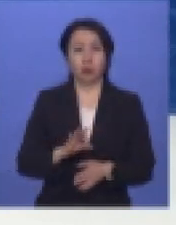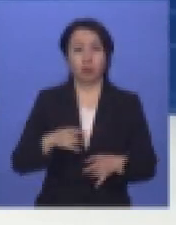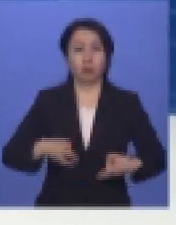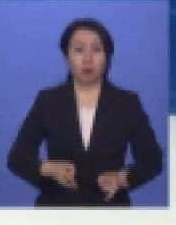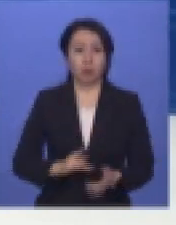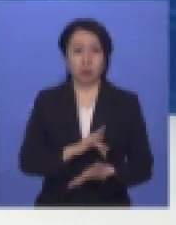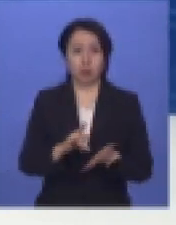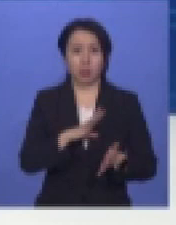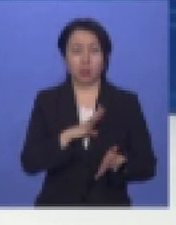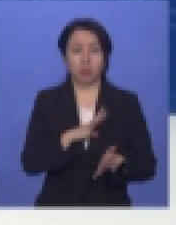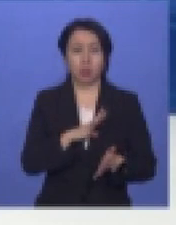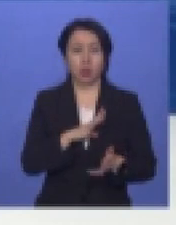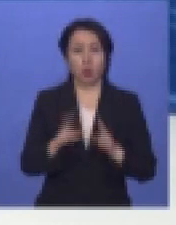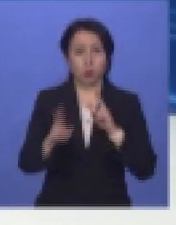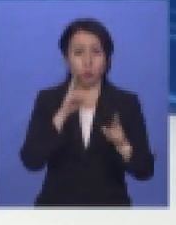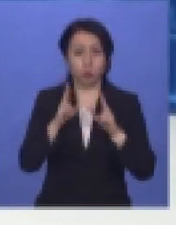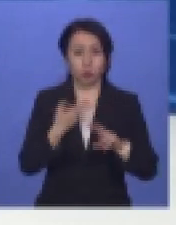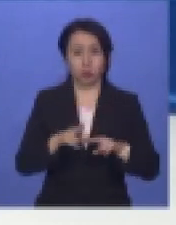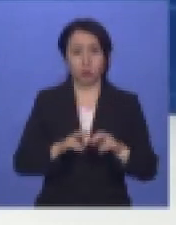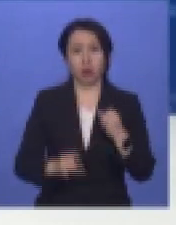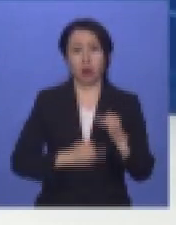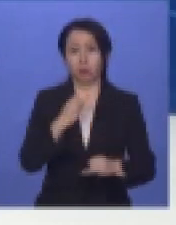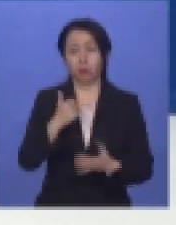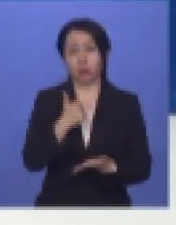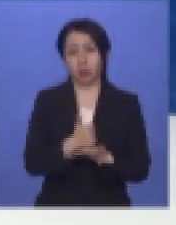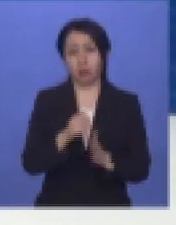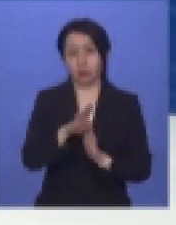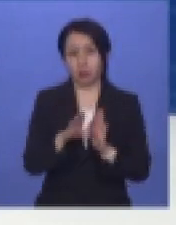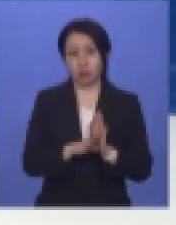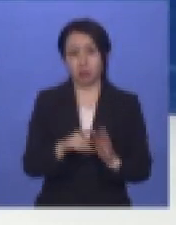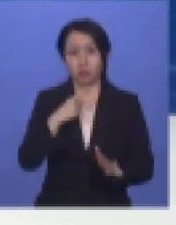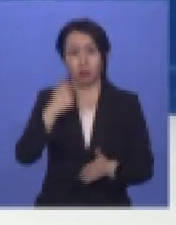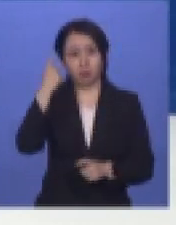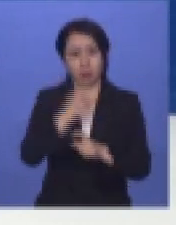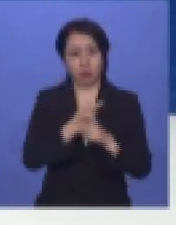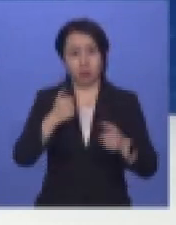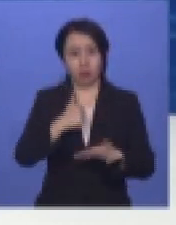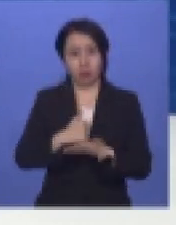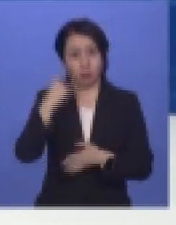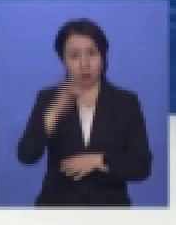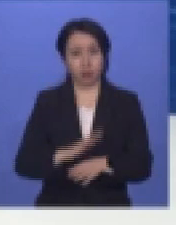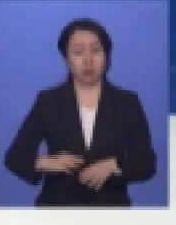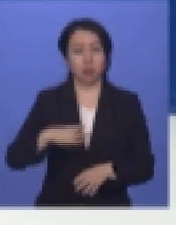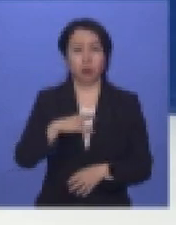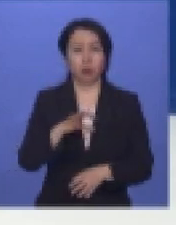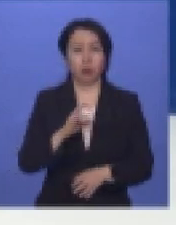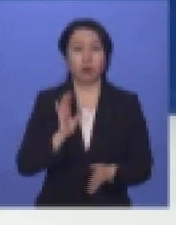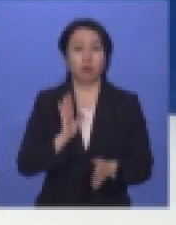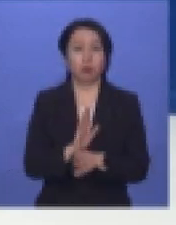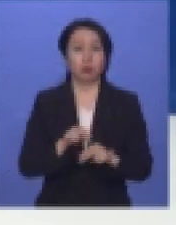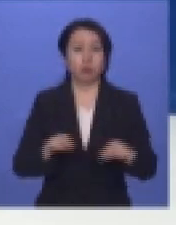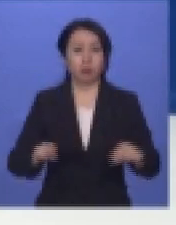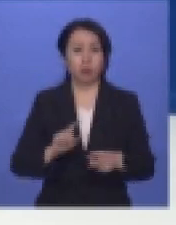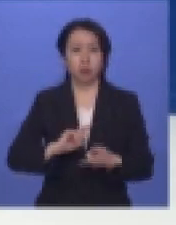областном перинатальном центре состоялся круглый стол, на котором обсудили главные задачи, озвученные в послании президента. Касым-Жомарт